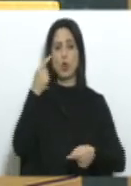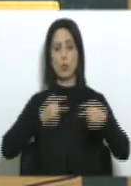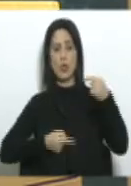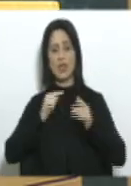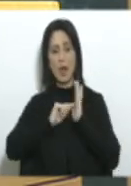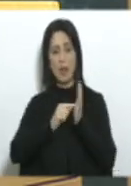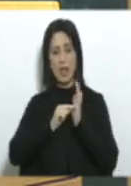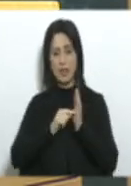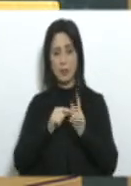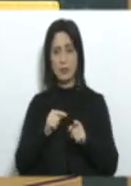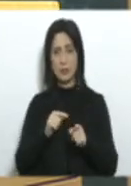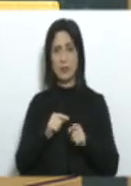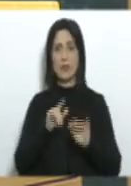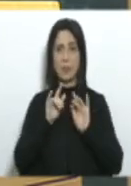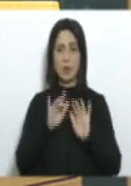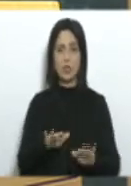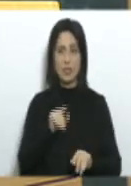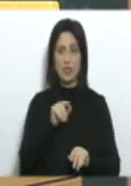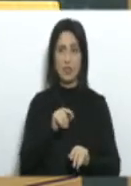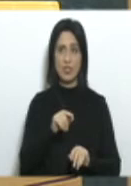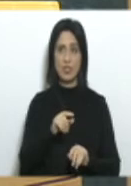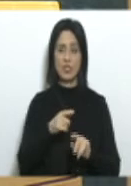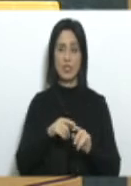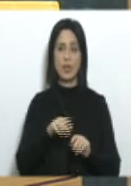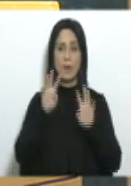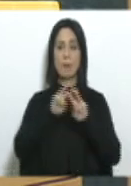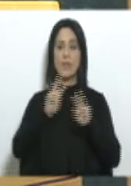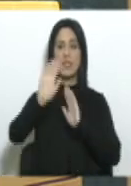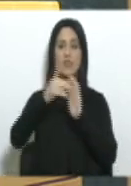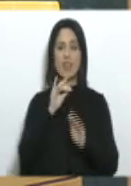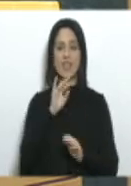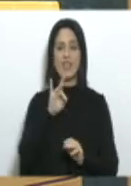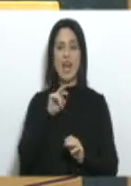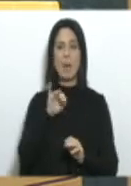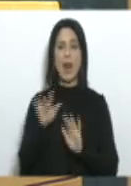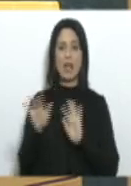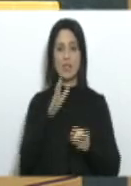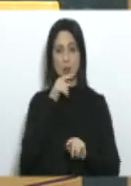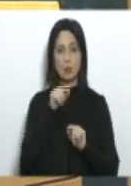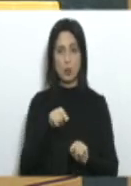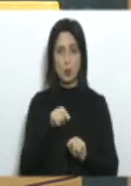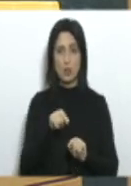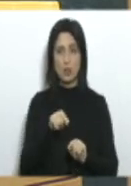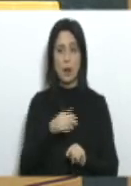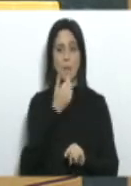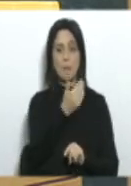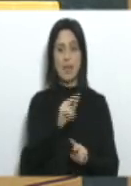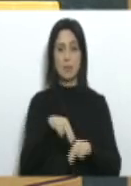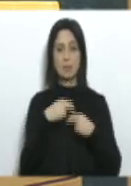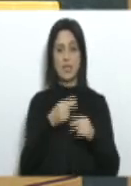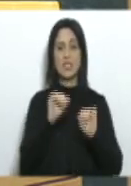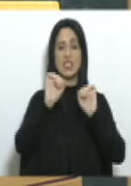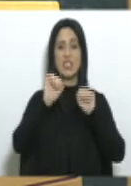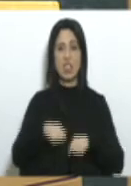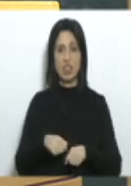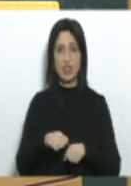დებატების მიმდინარეობის პროცესში, ინტერპელაციის პროცესის მიმდინარეობის დროს, მათ მიეცეთ